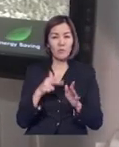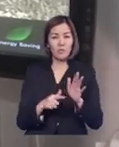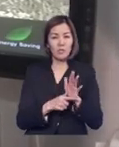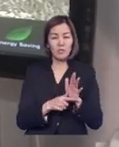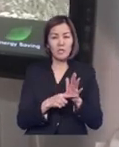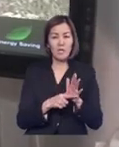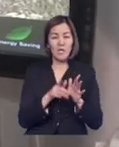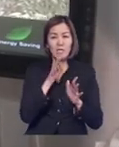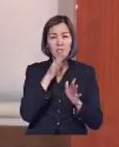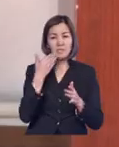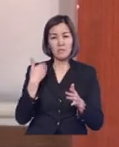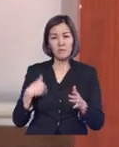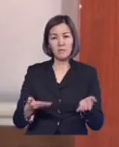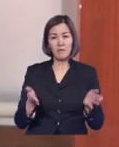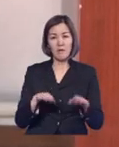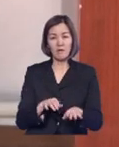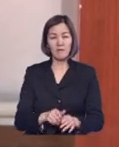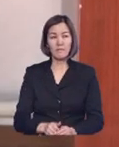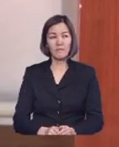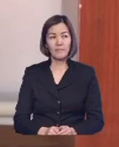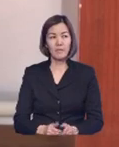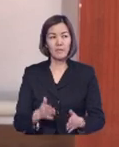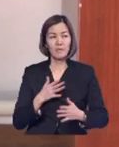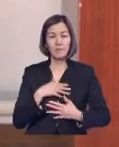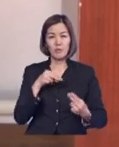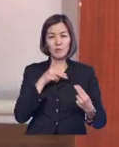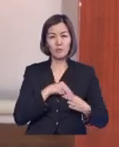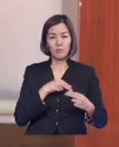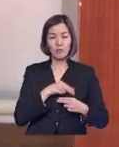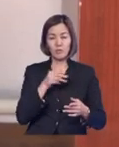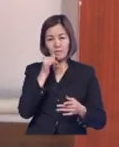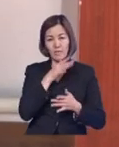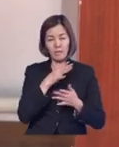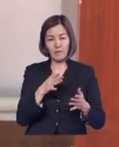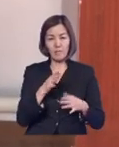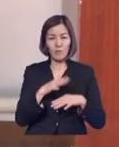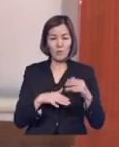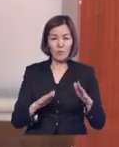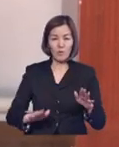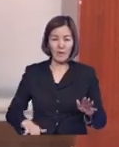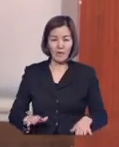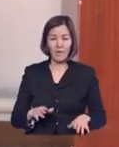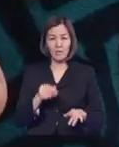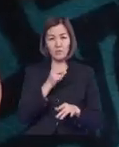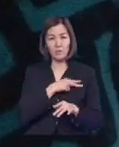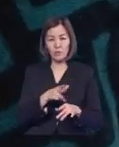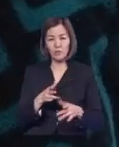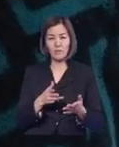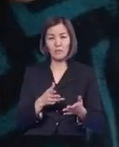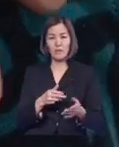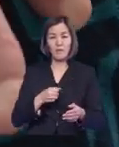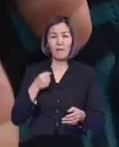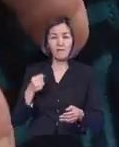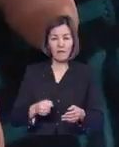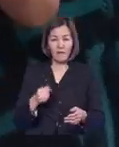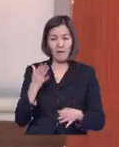жасында жесір қалыпты. Мен жұмыс жасай алмаймын, қол аяқ барлығы дұрыс емес. Таяқпен